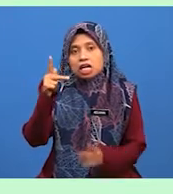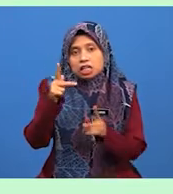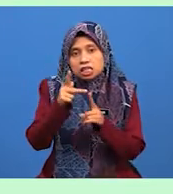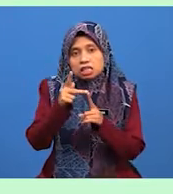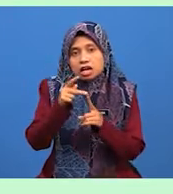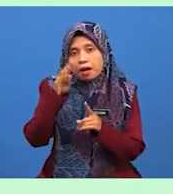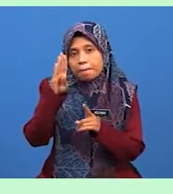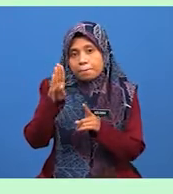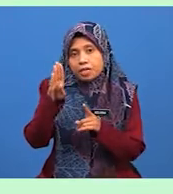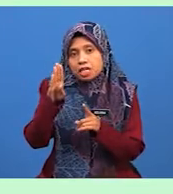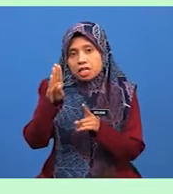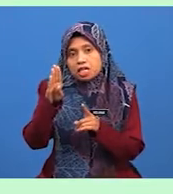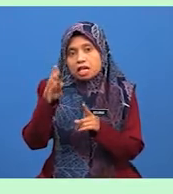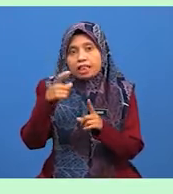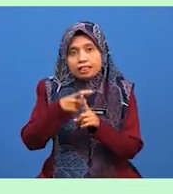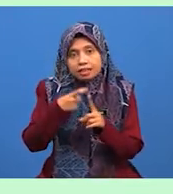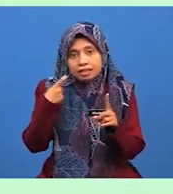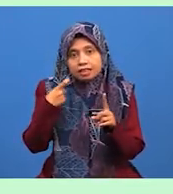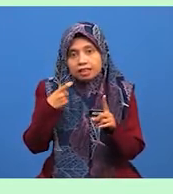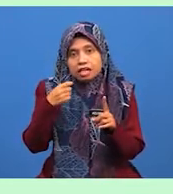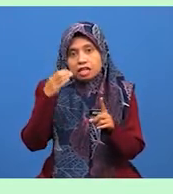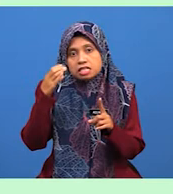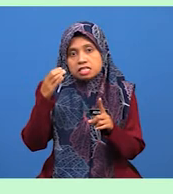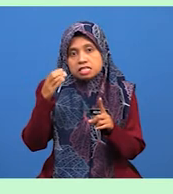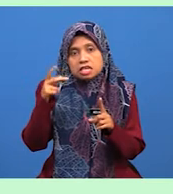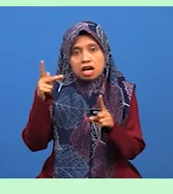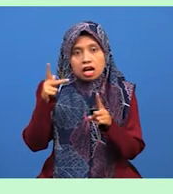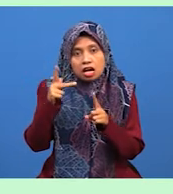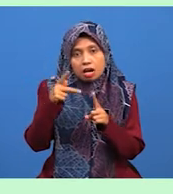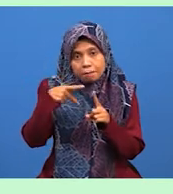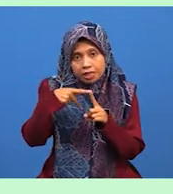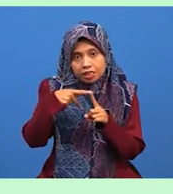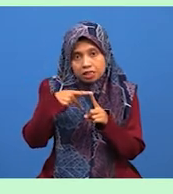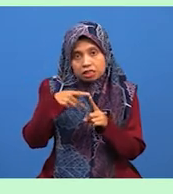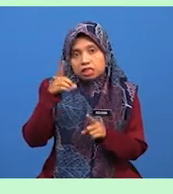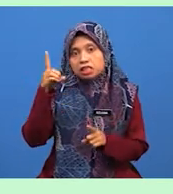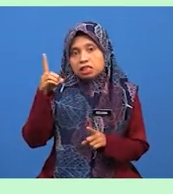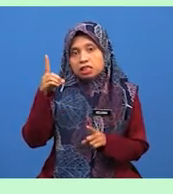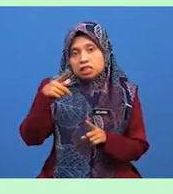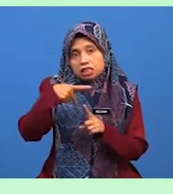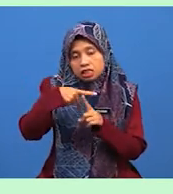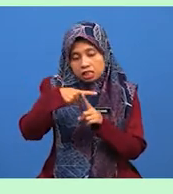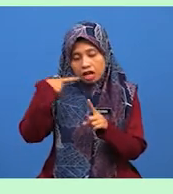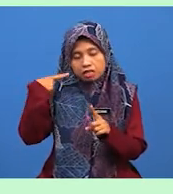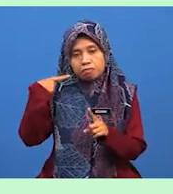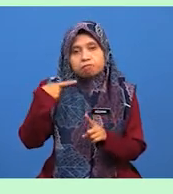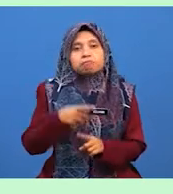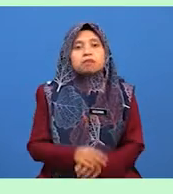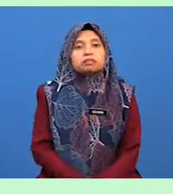ke B dari C kepada dan